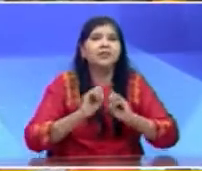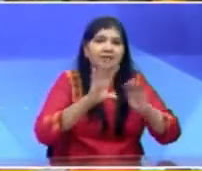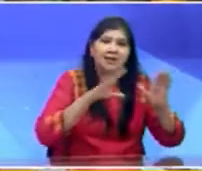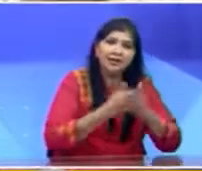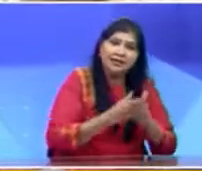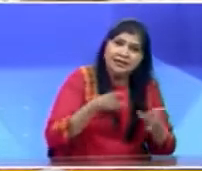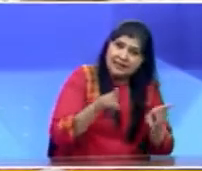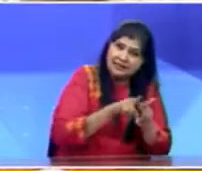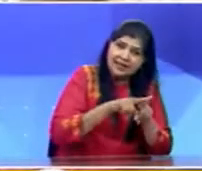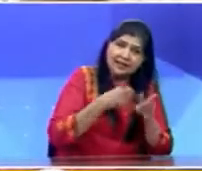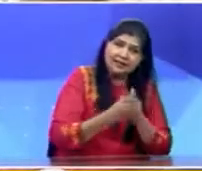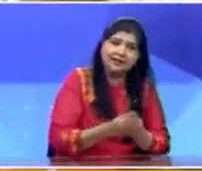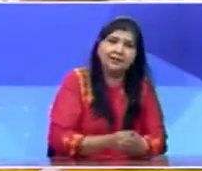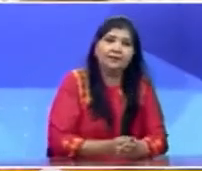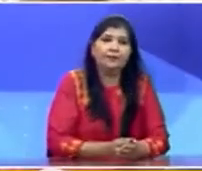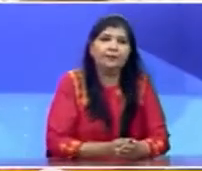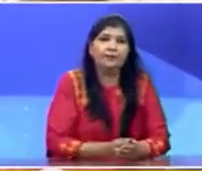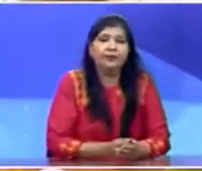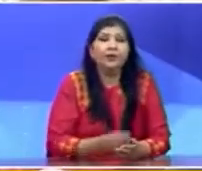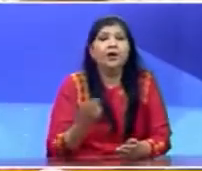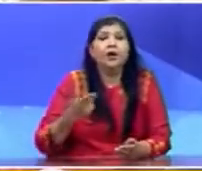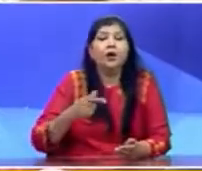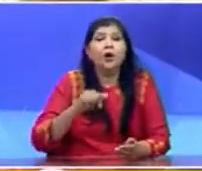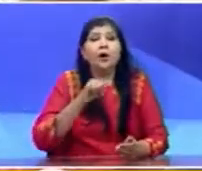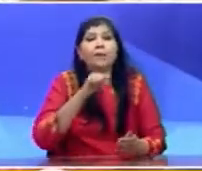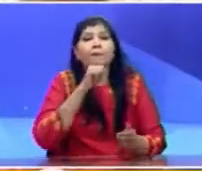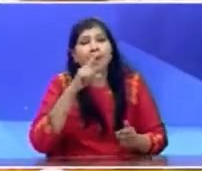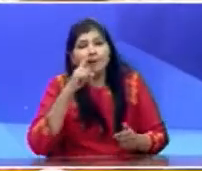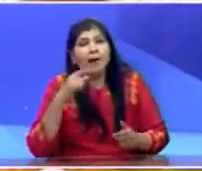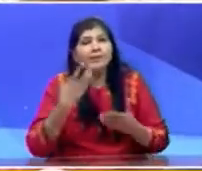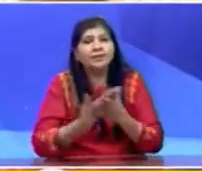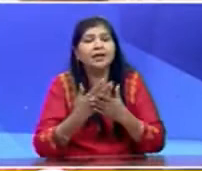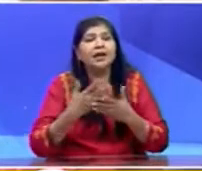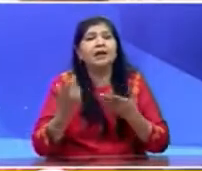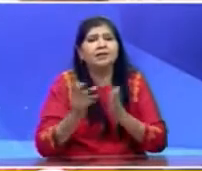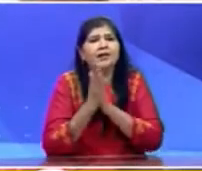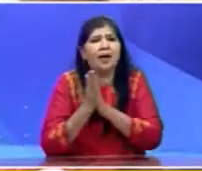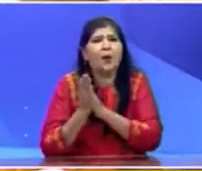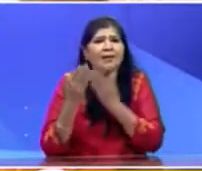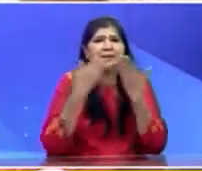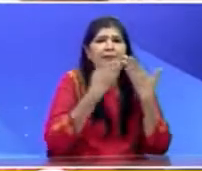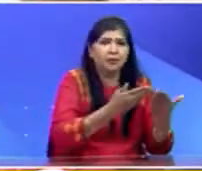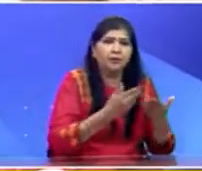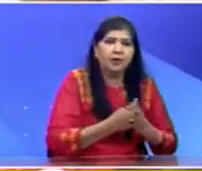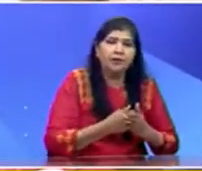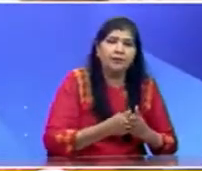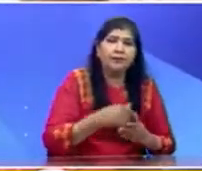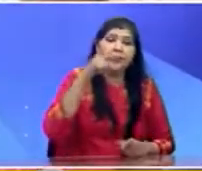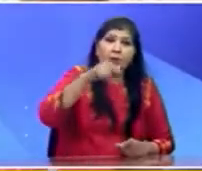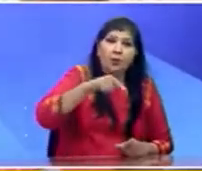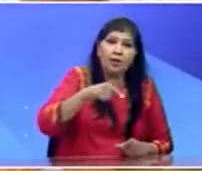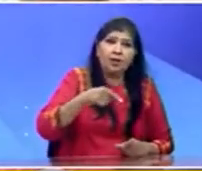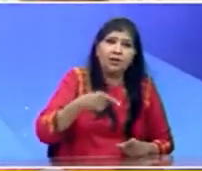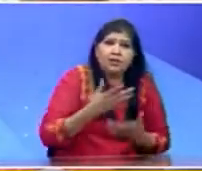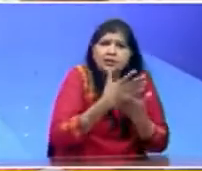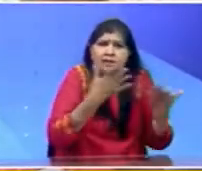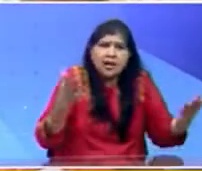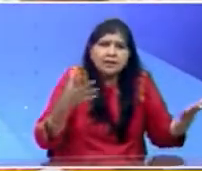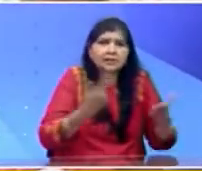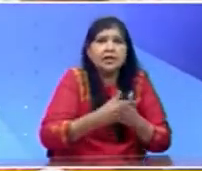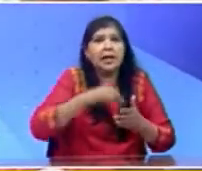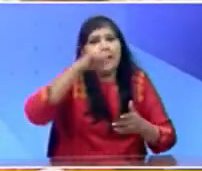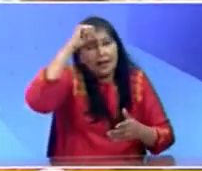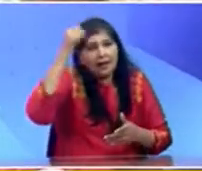इसके साथ ही मैं अभिभावकों से भी आग्रह करना चाहूंगा कि वे अधिक से अधिक